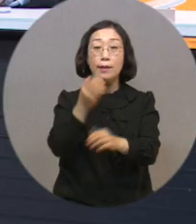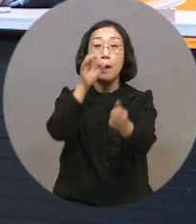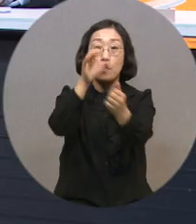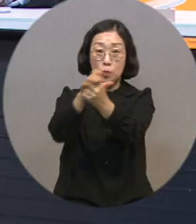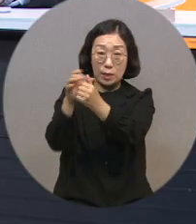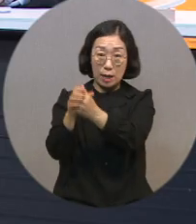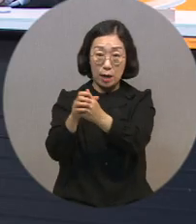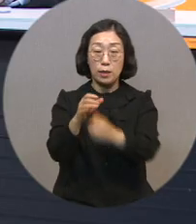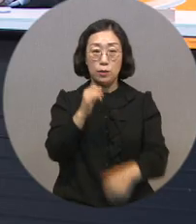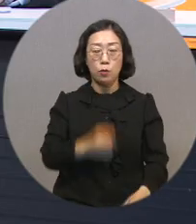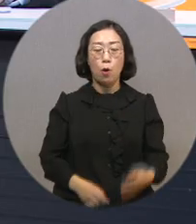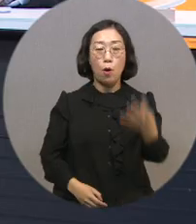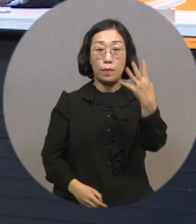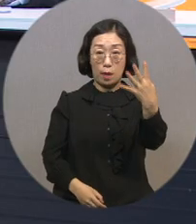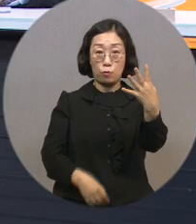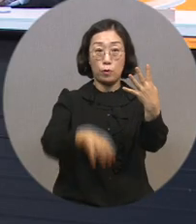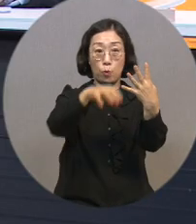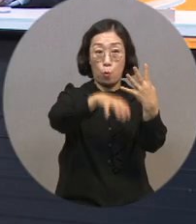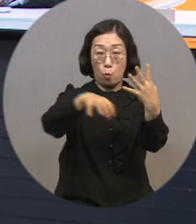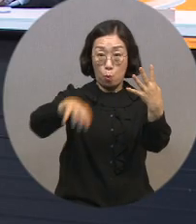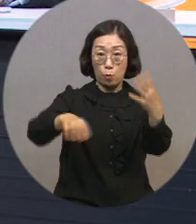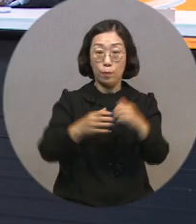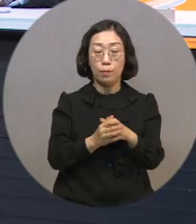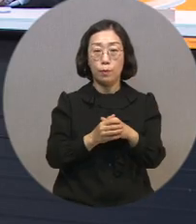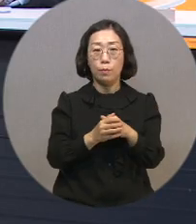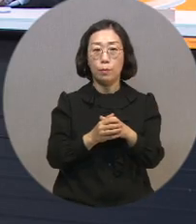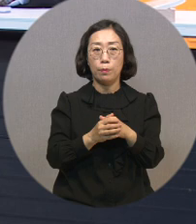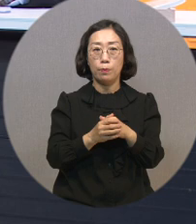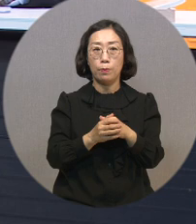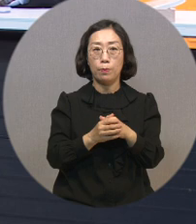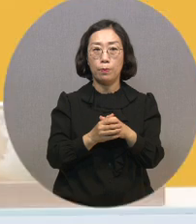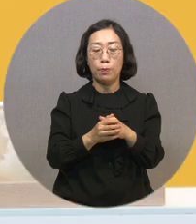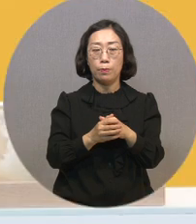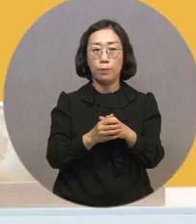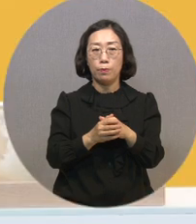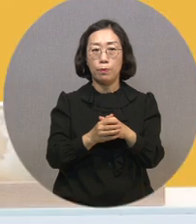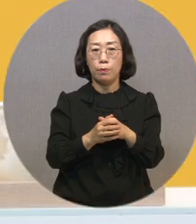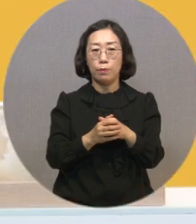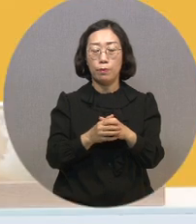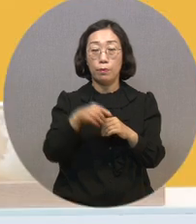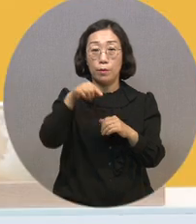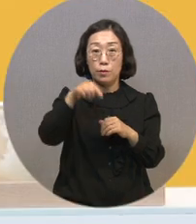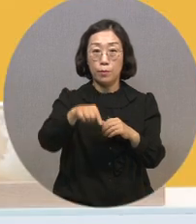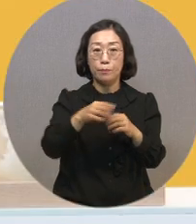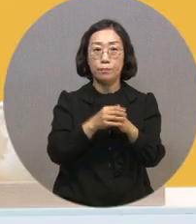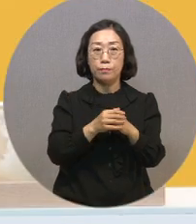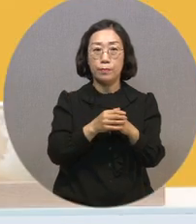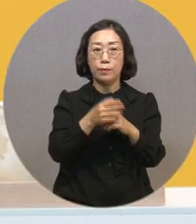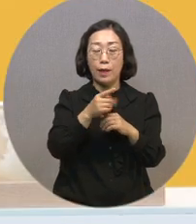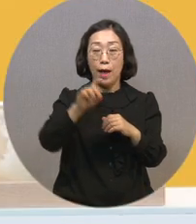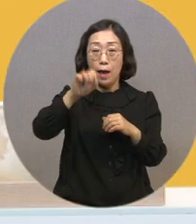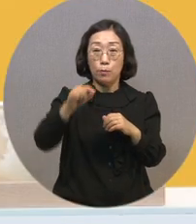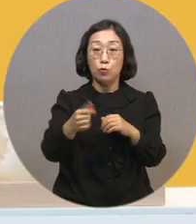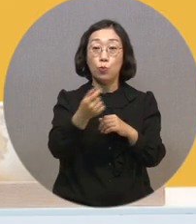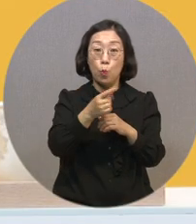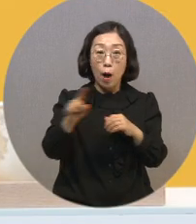위탁 학교가 지금 네 군데 있는데 위탁 학교에서 지금 이제 다문화